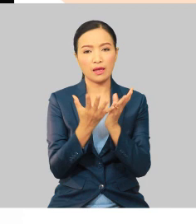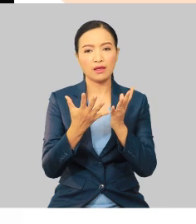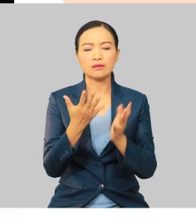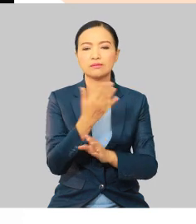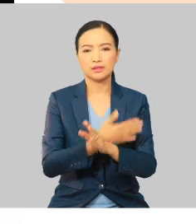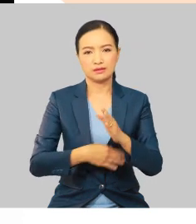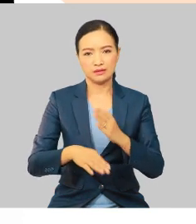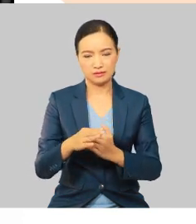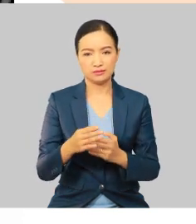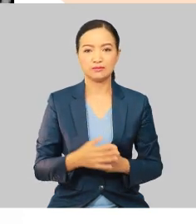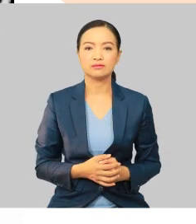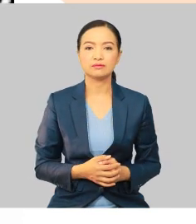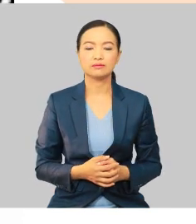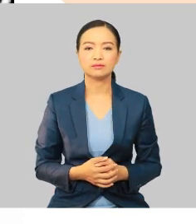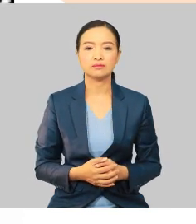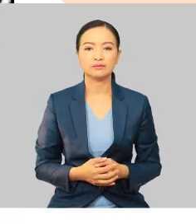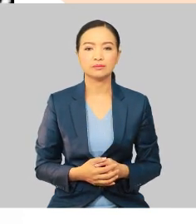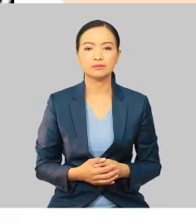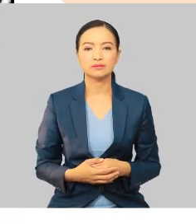าง